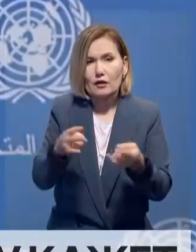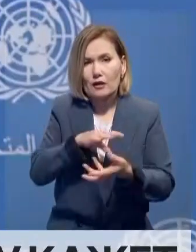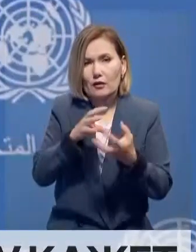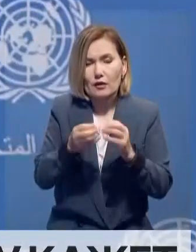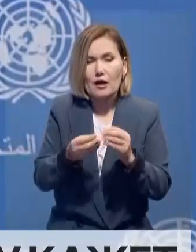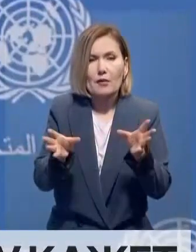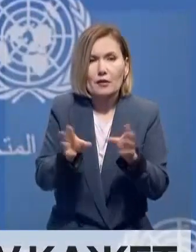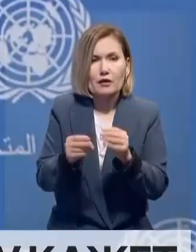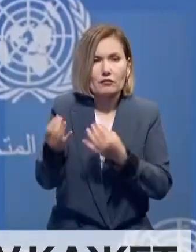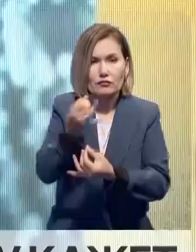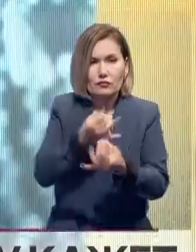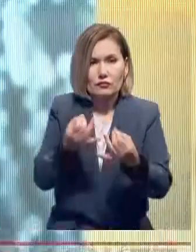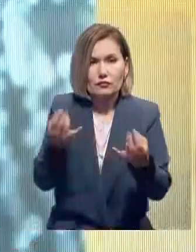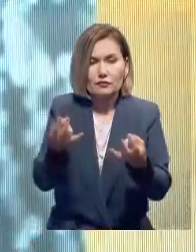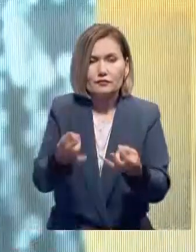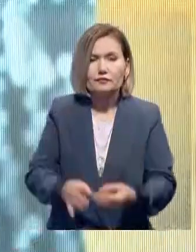қарау керек.